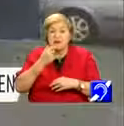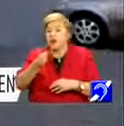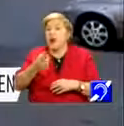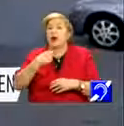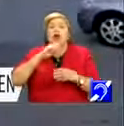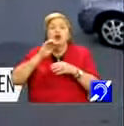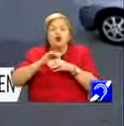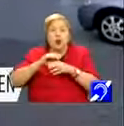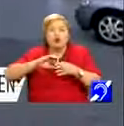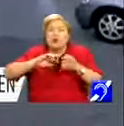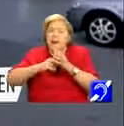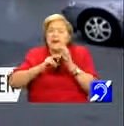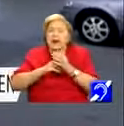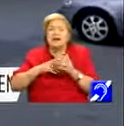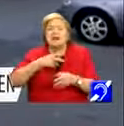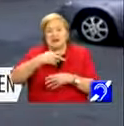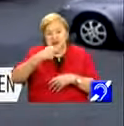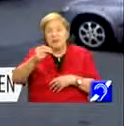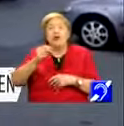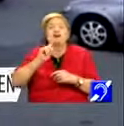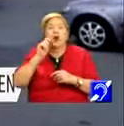pentru drumul spre Ungaria.